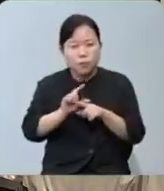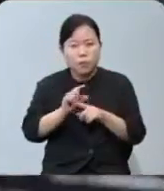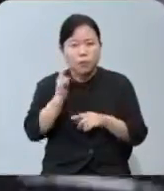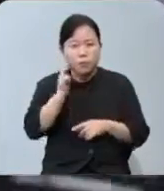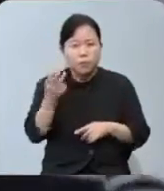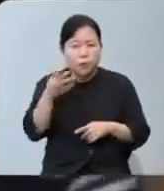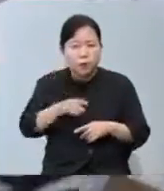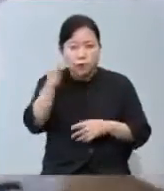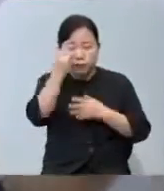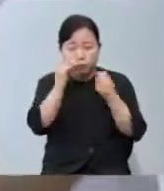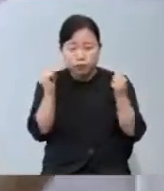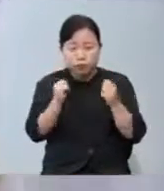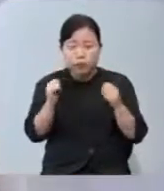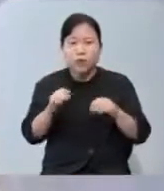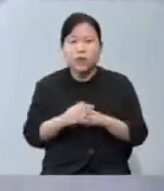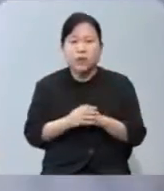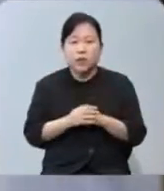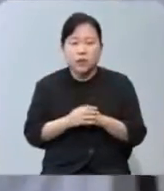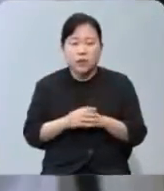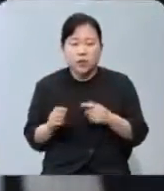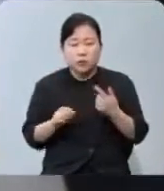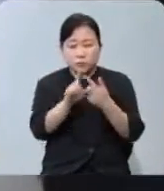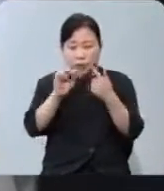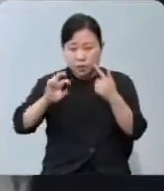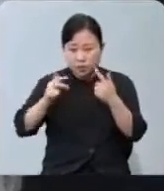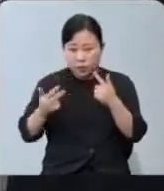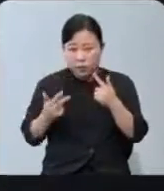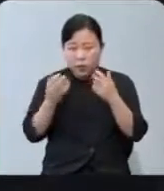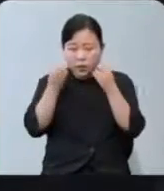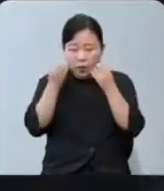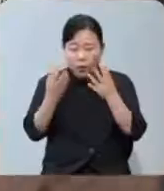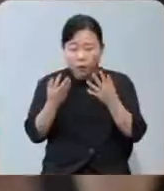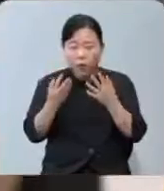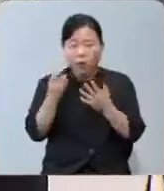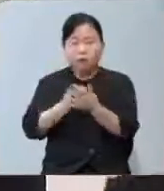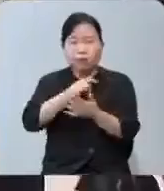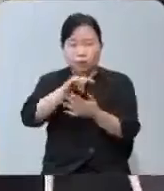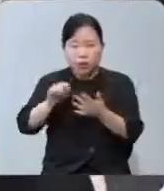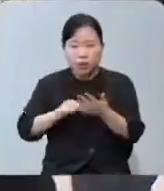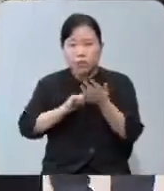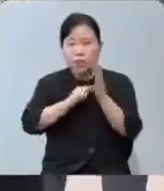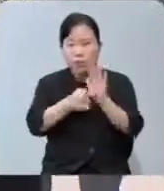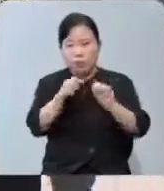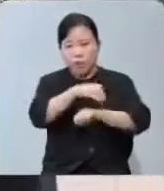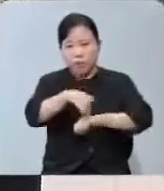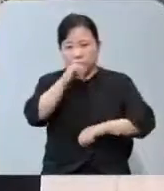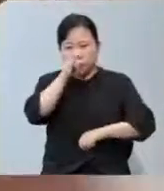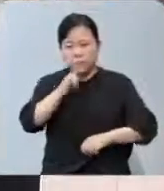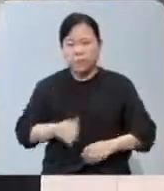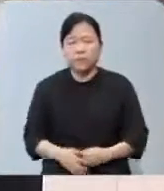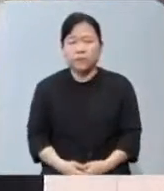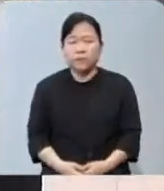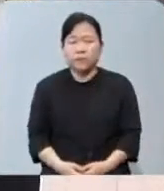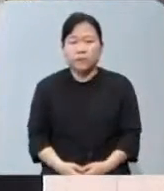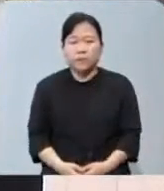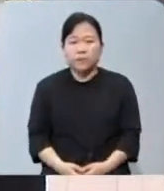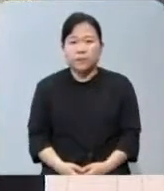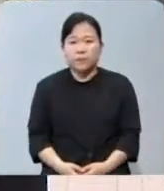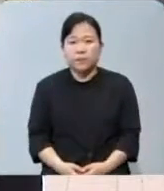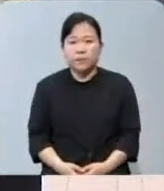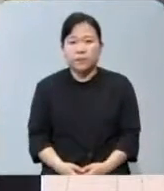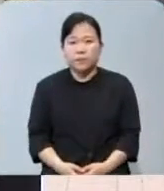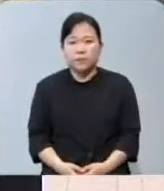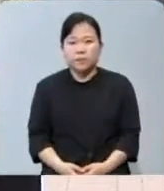충청북도는 오는 27일 새롭게 적용되는 방역 지침 을 발표할 계획입니다 kbs 뉴스 천추